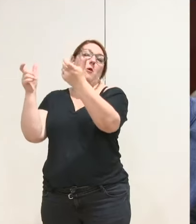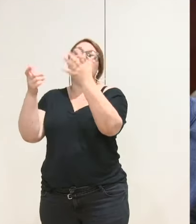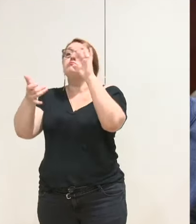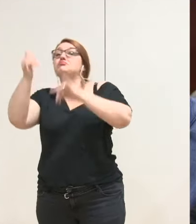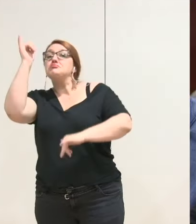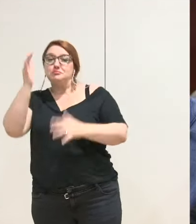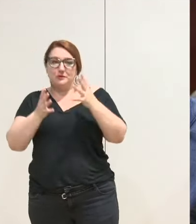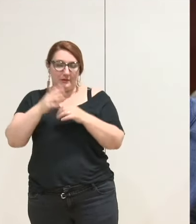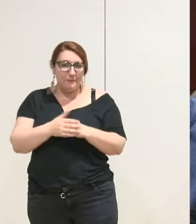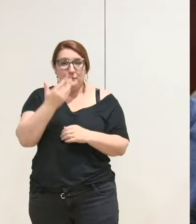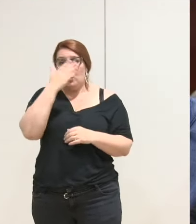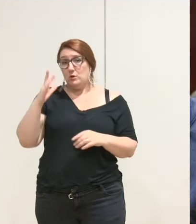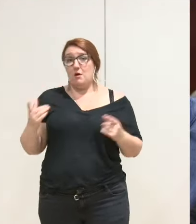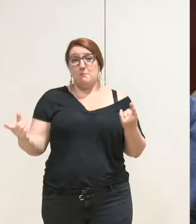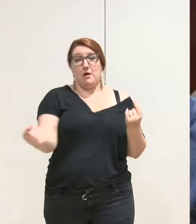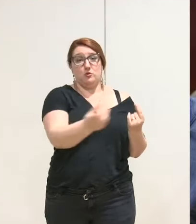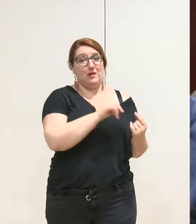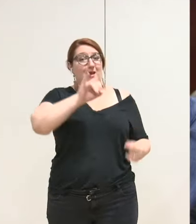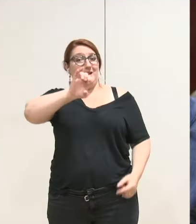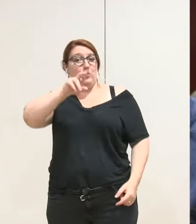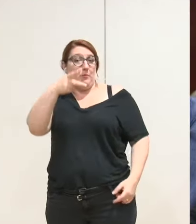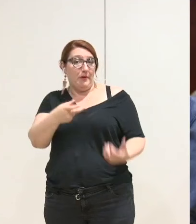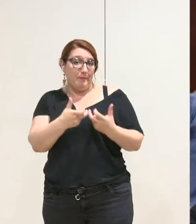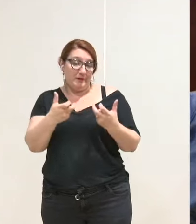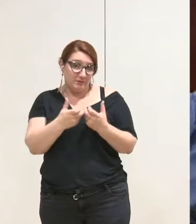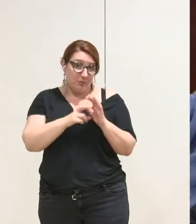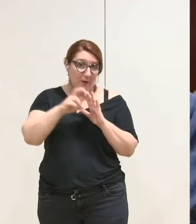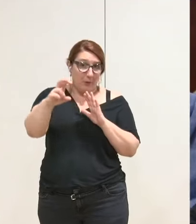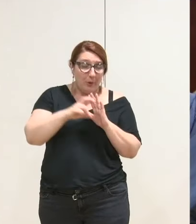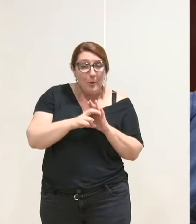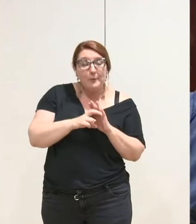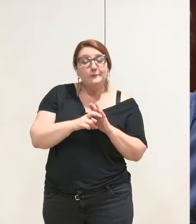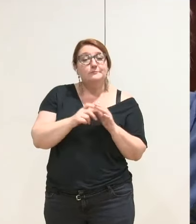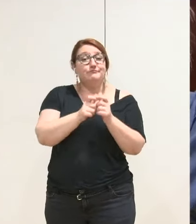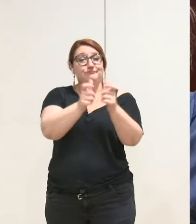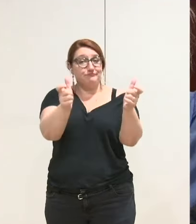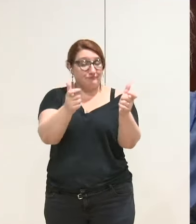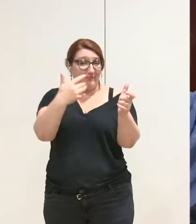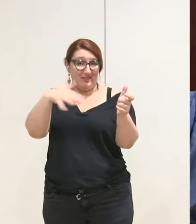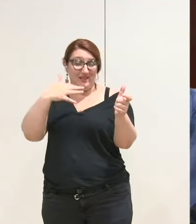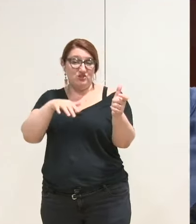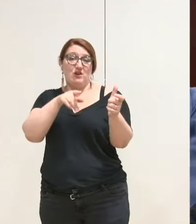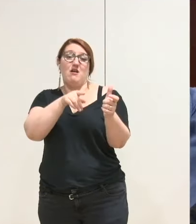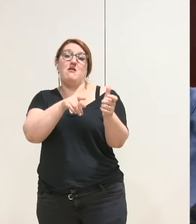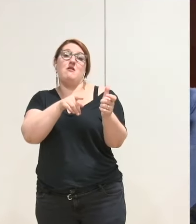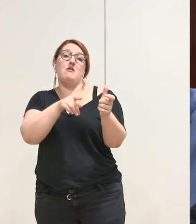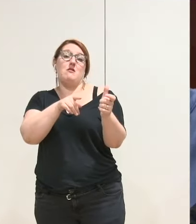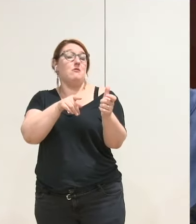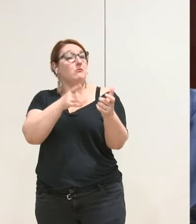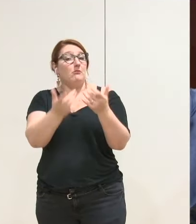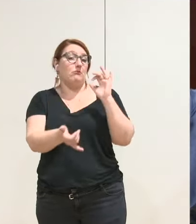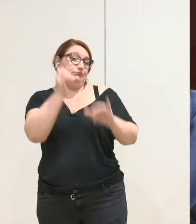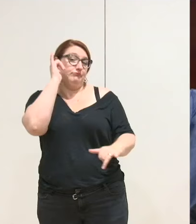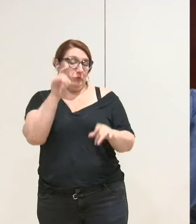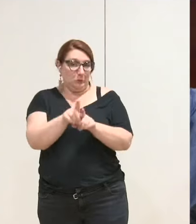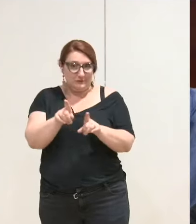d'autres partenaires comme l'IE de Grenoble qui a donc déjà est déjà favorable à partir donc